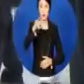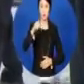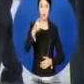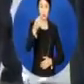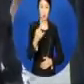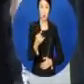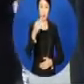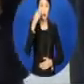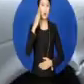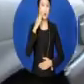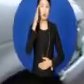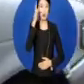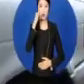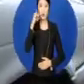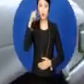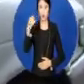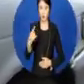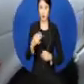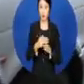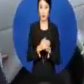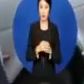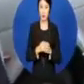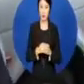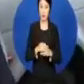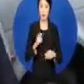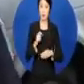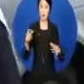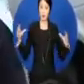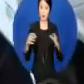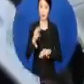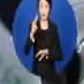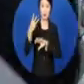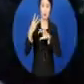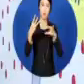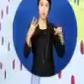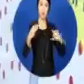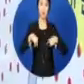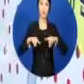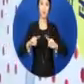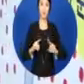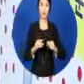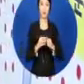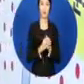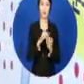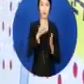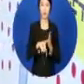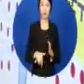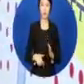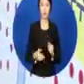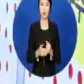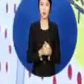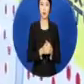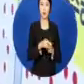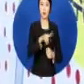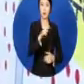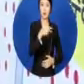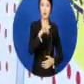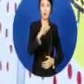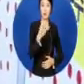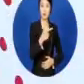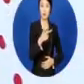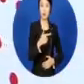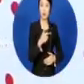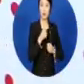어머니회, 운수업체 관계자 등 300여 명이 참석했습니다. 이날 행사에서는 선진 교통질서